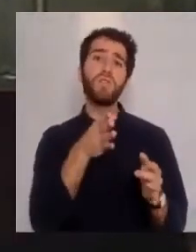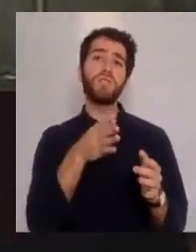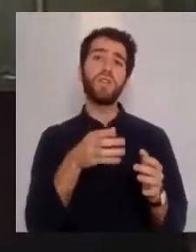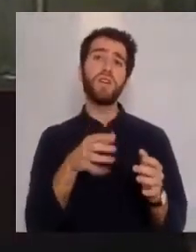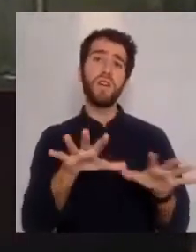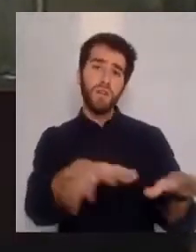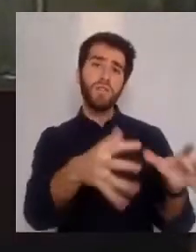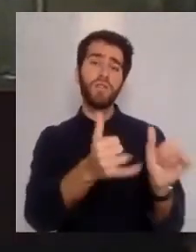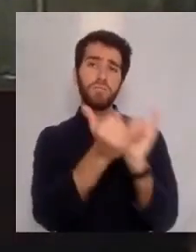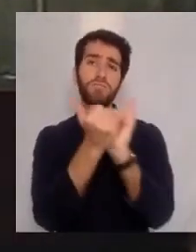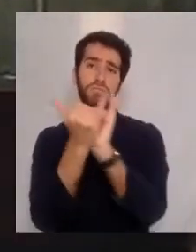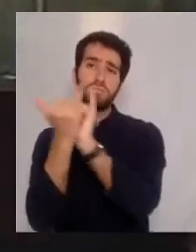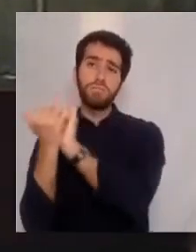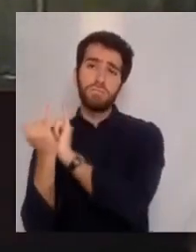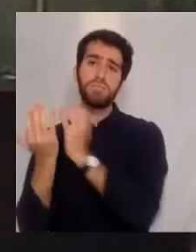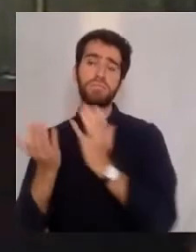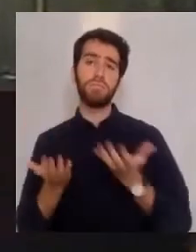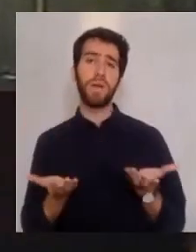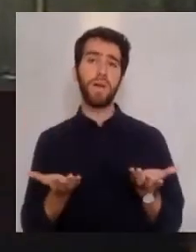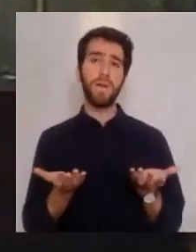jo mateixa me l'enduré».